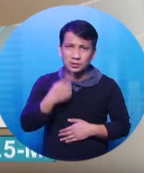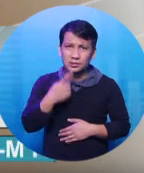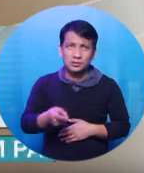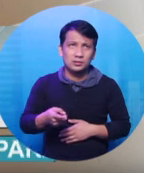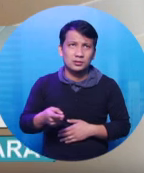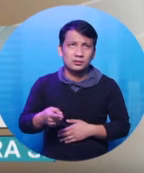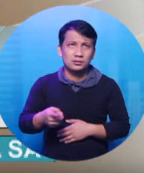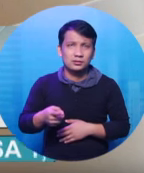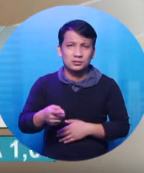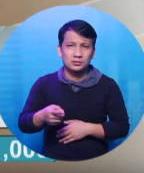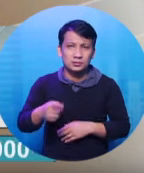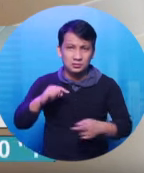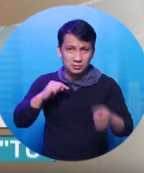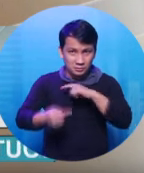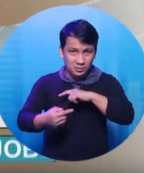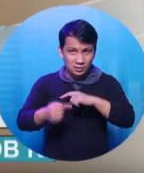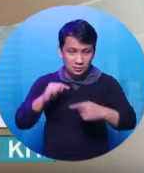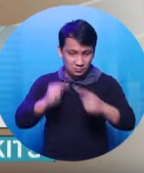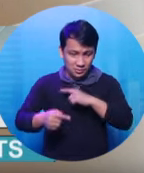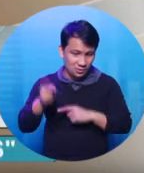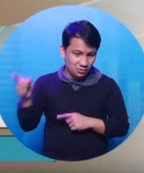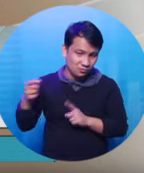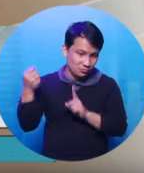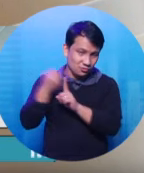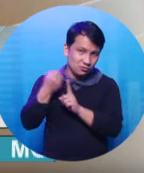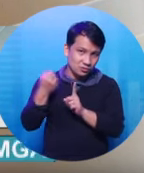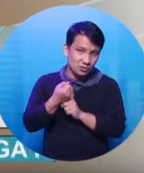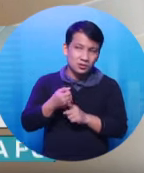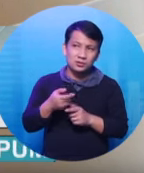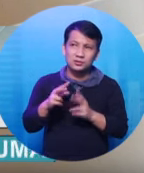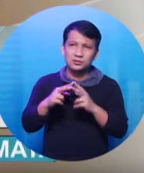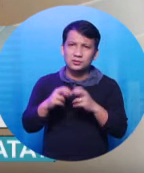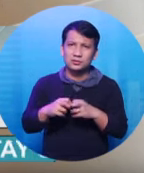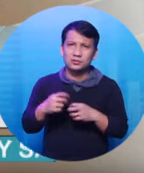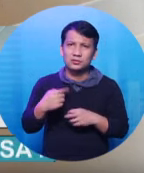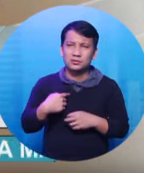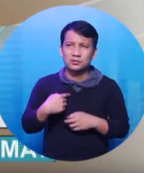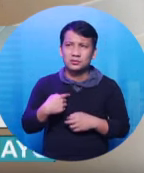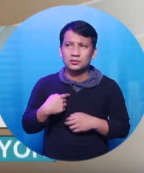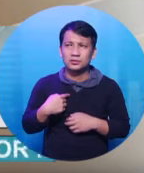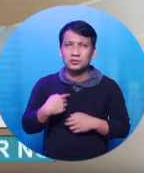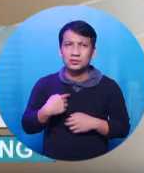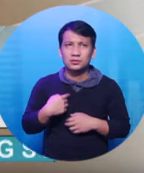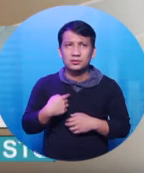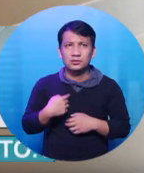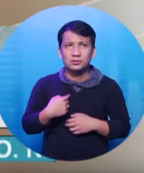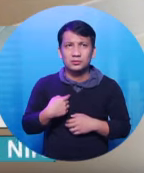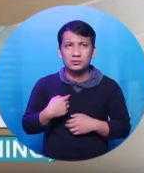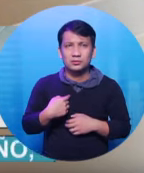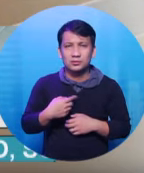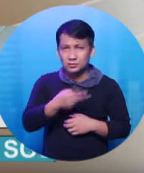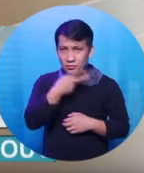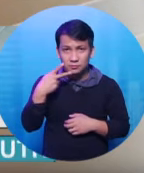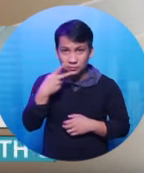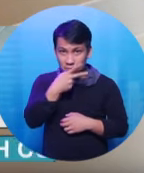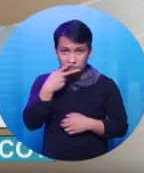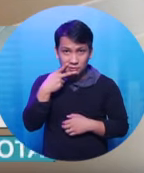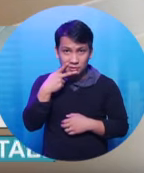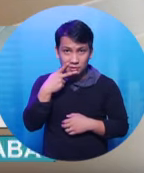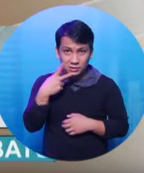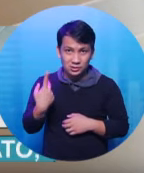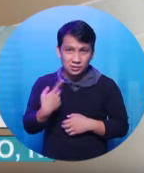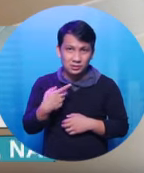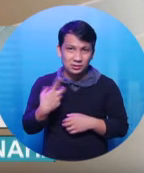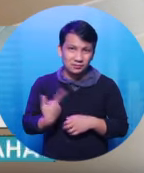ko dahil nga po sa pagbubugbog niya. Pati po yung ano ko, yung maselang bahagi ko po may